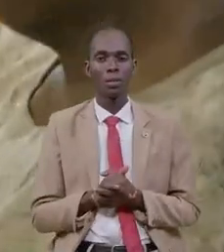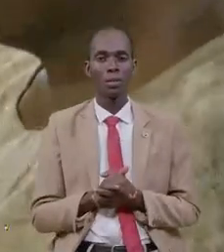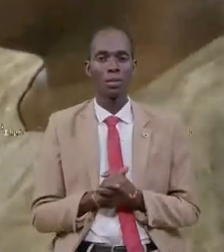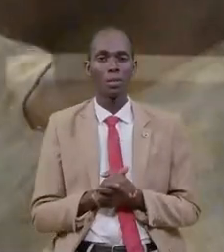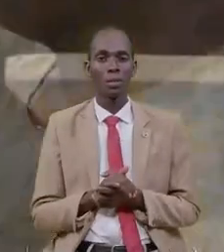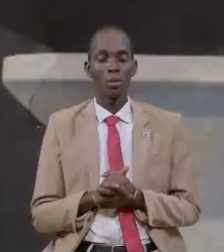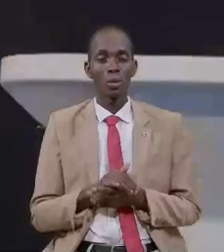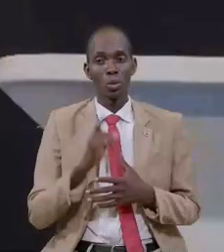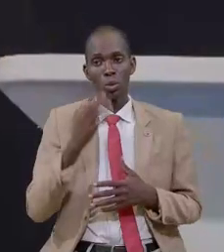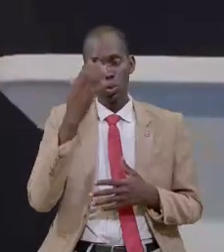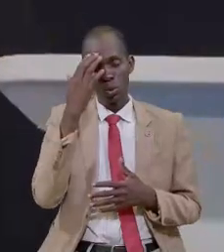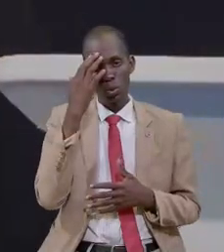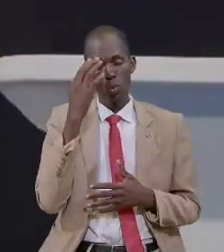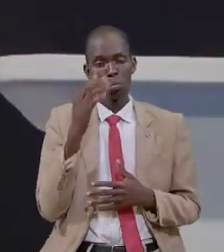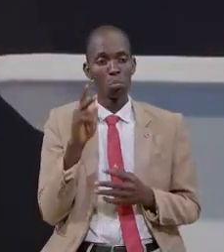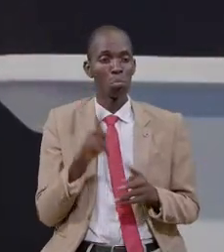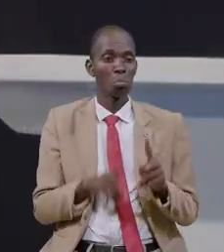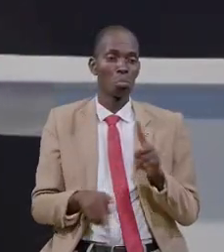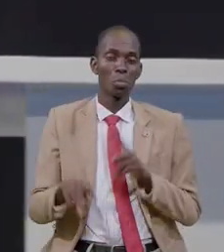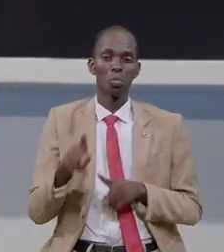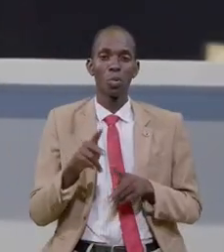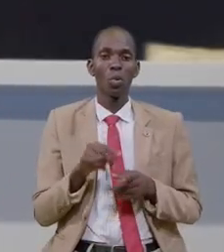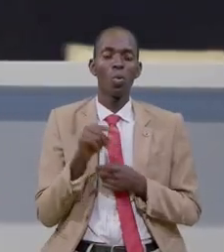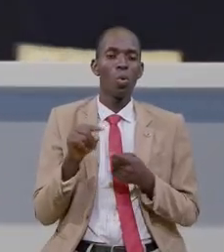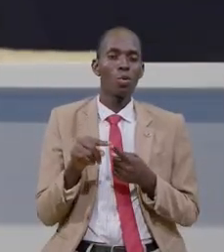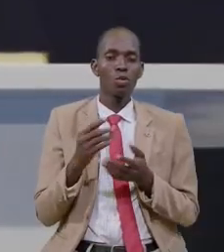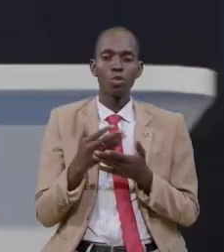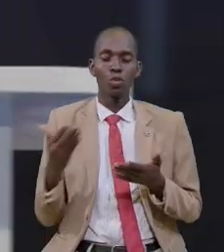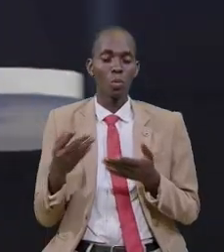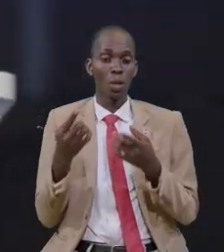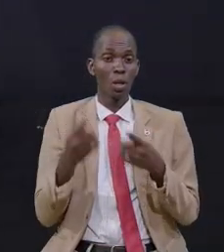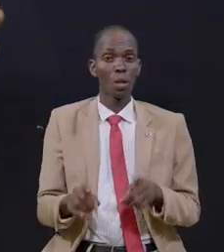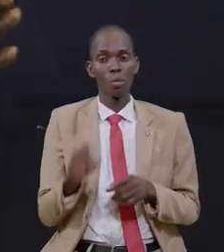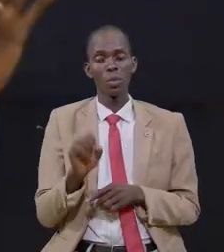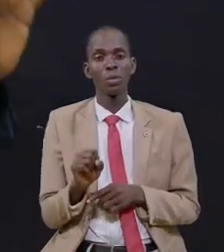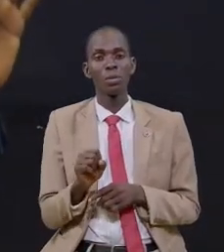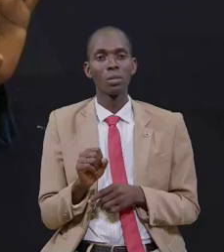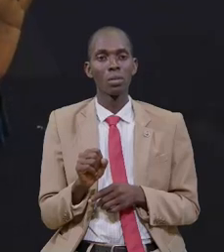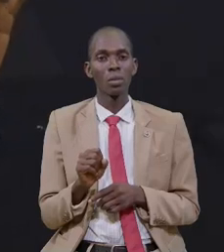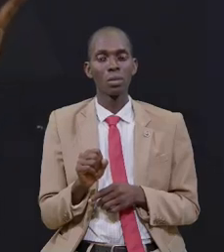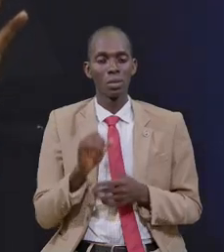Vous savez, même des gens ordinairement, quand quelque chose se passe,